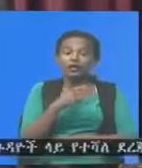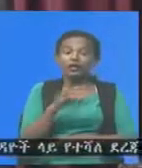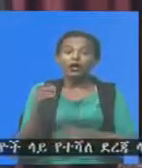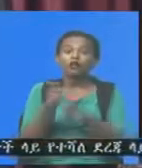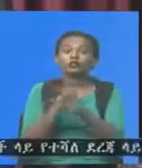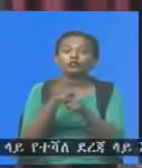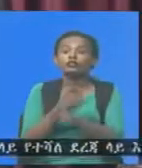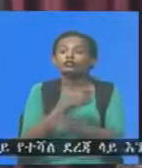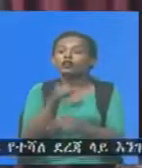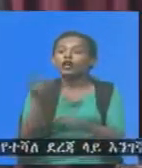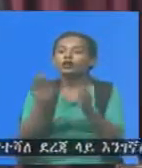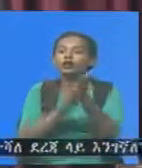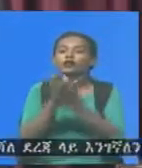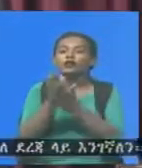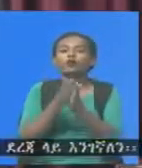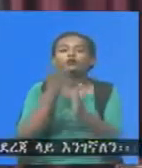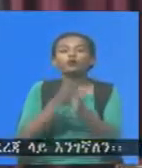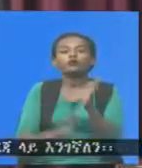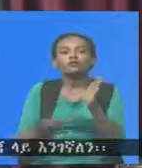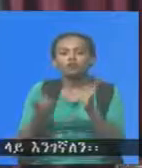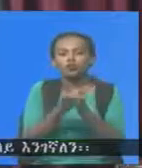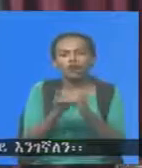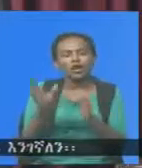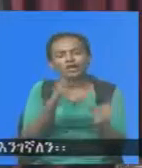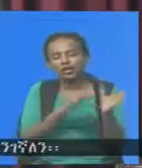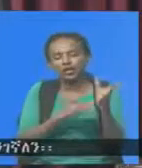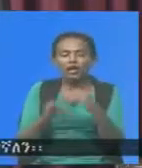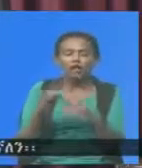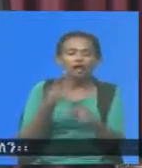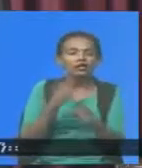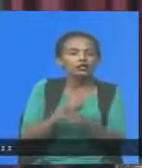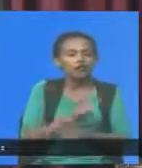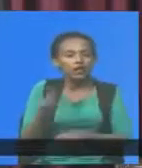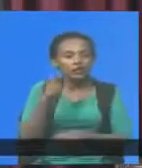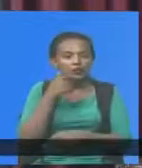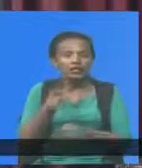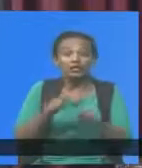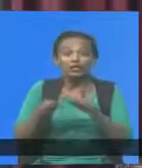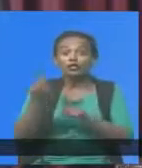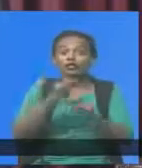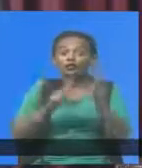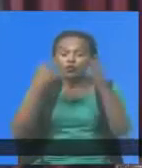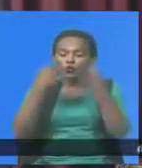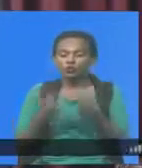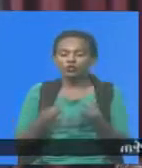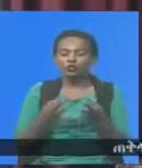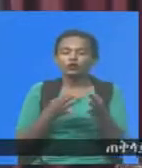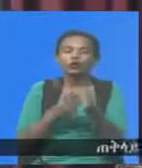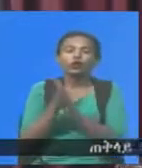ያንን ፍላጎት ማስፈጸም ይሆናል እንከራከራለን ትክክል አይደለም ብለን ህዝቡ እስከወሰነ ድረስ ግን ፍላጎታችን እሱ